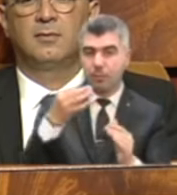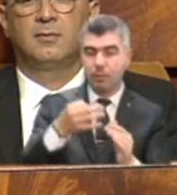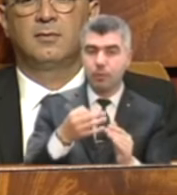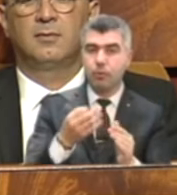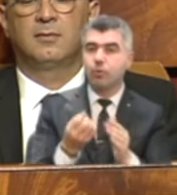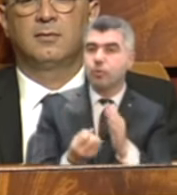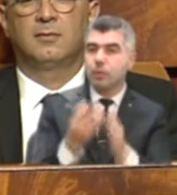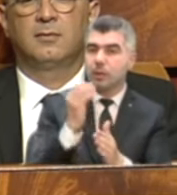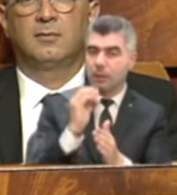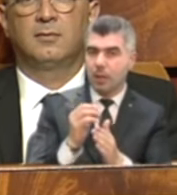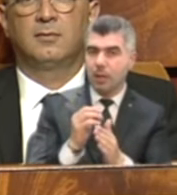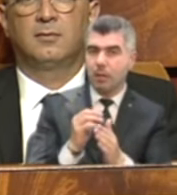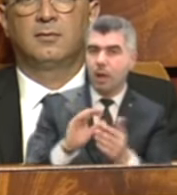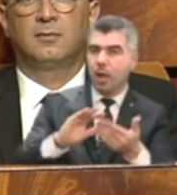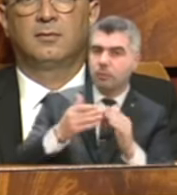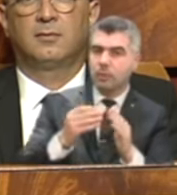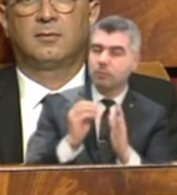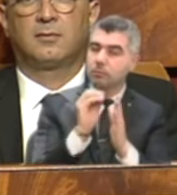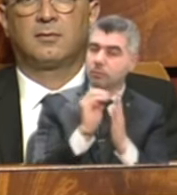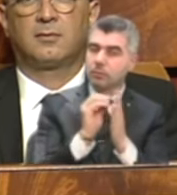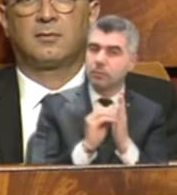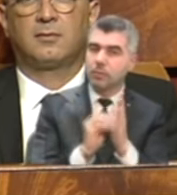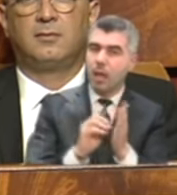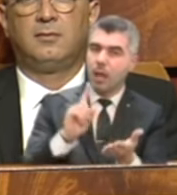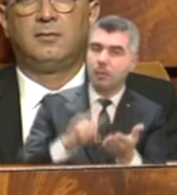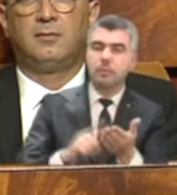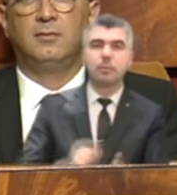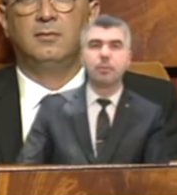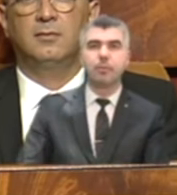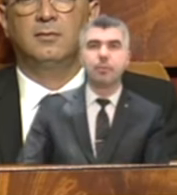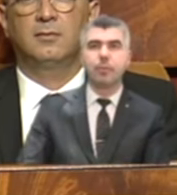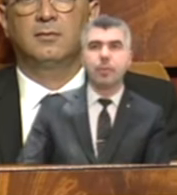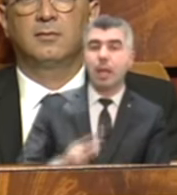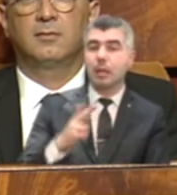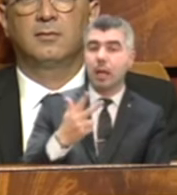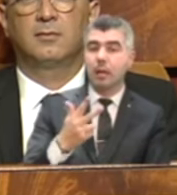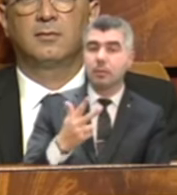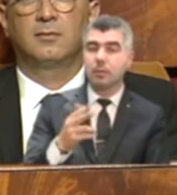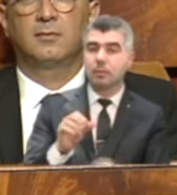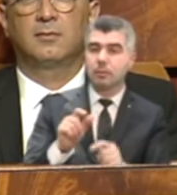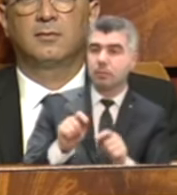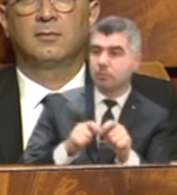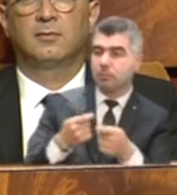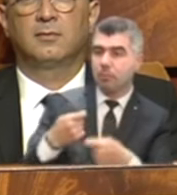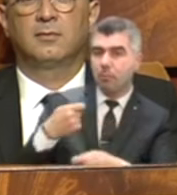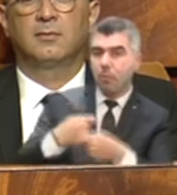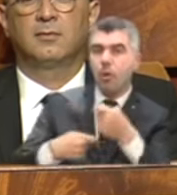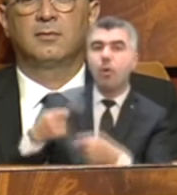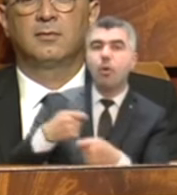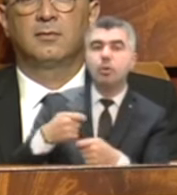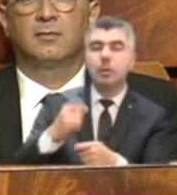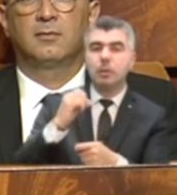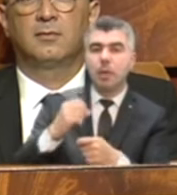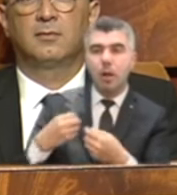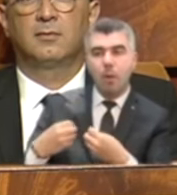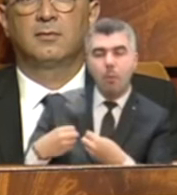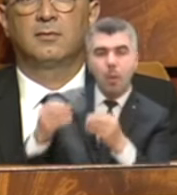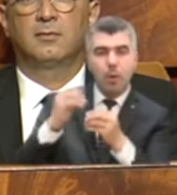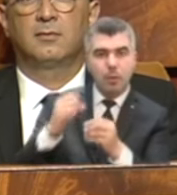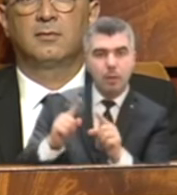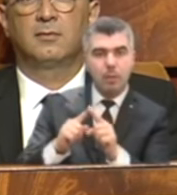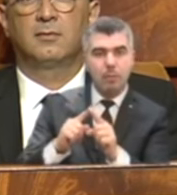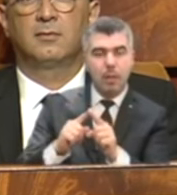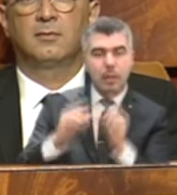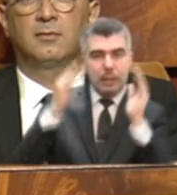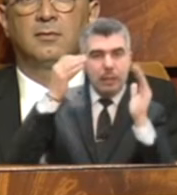تكنولوجيا حديثة والرقمنة. ثالثا بتطوير استراتيجيات تسويقية متقدمة لترويج التراث